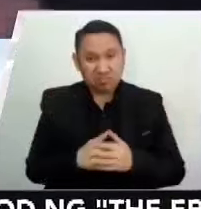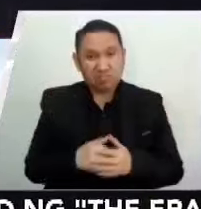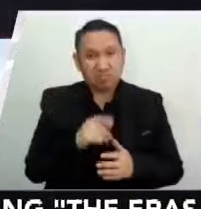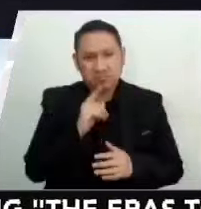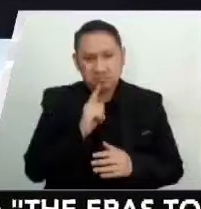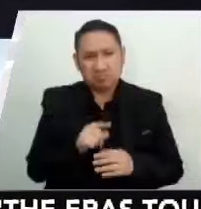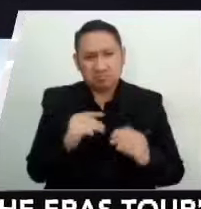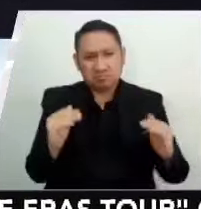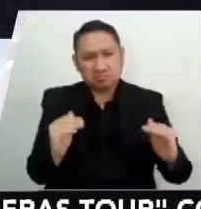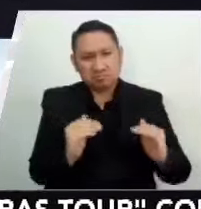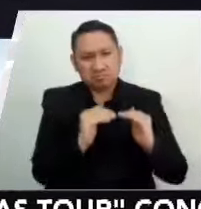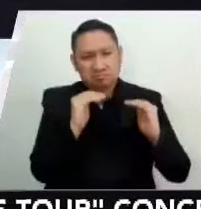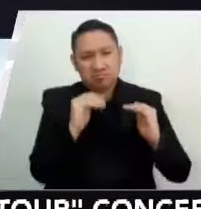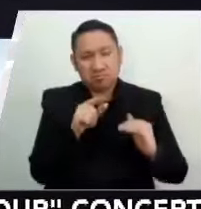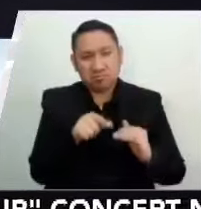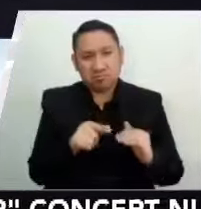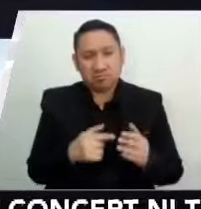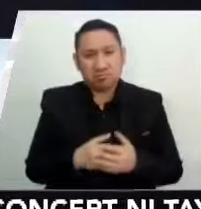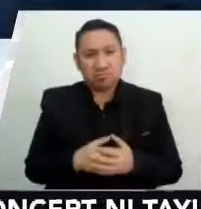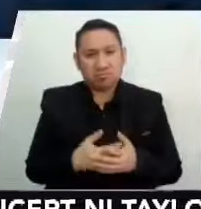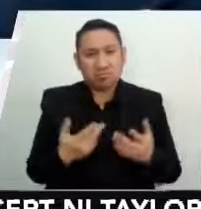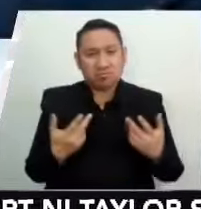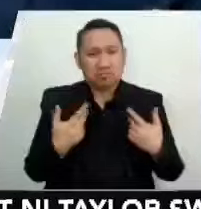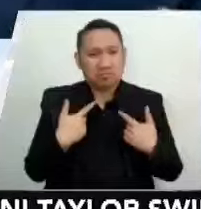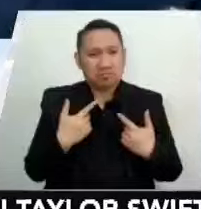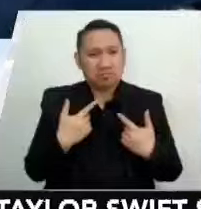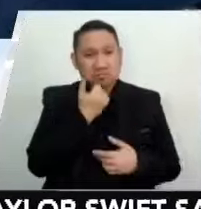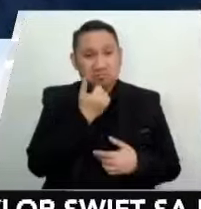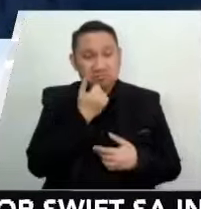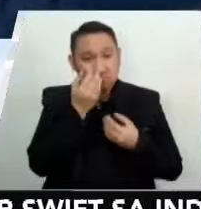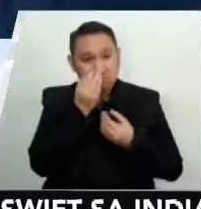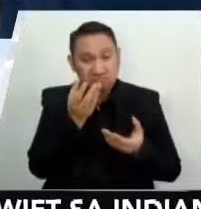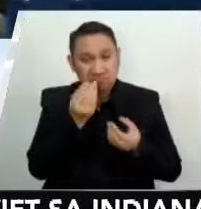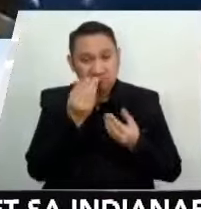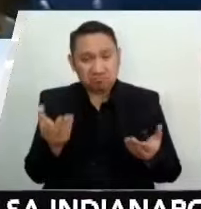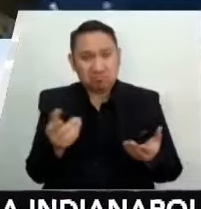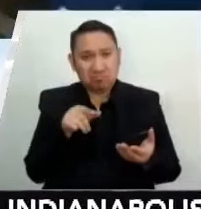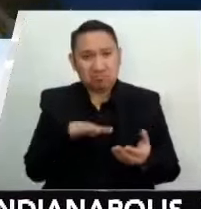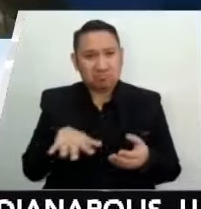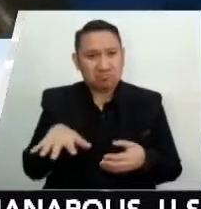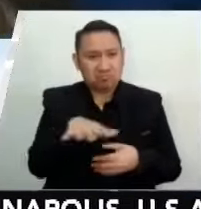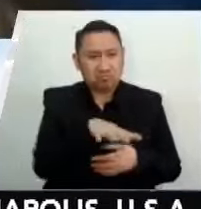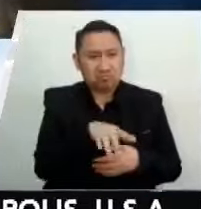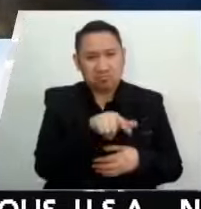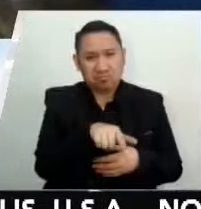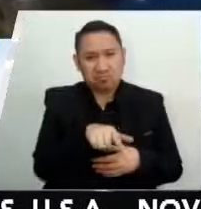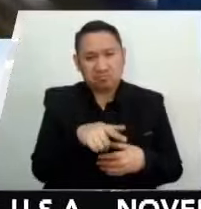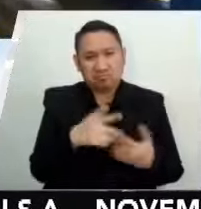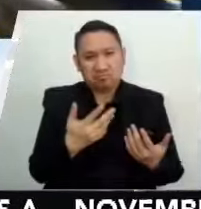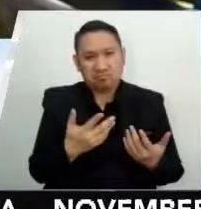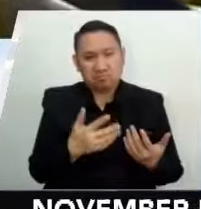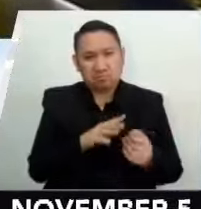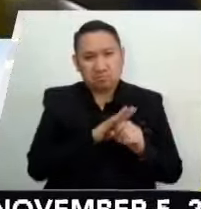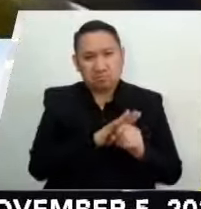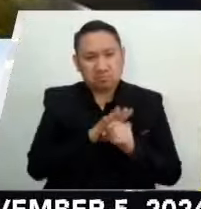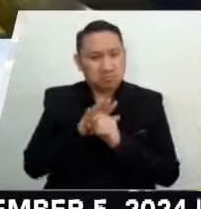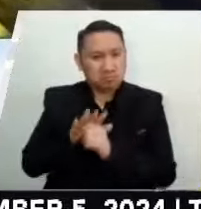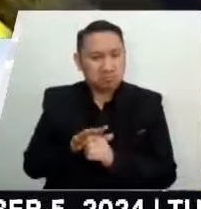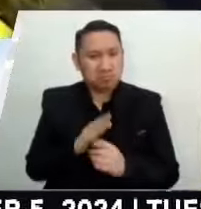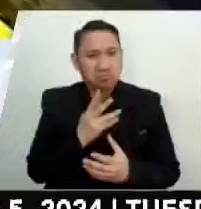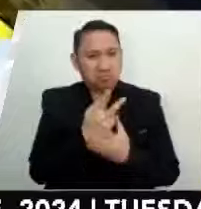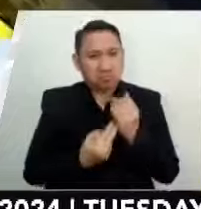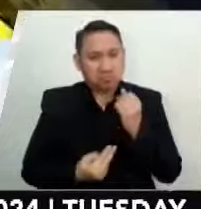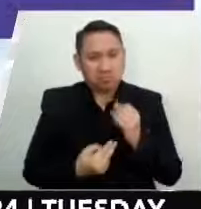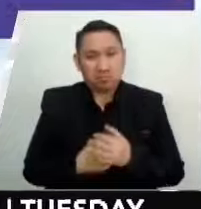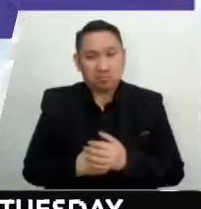disinformation na kumakalat na Lalong nagpapagalit sa mga tagasuporta ng ng Magkabilang panig ang pennsylvania ay